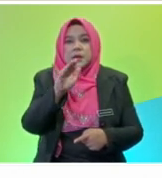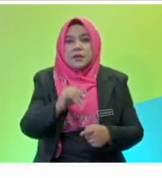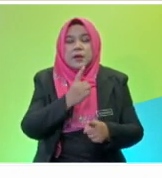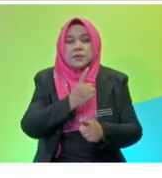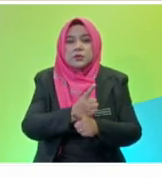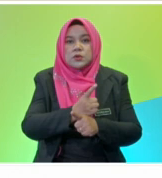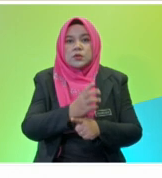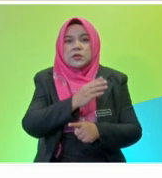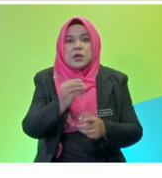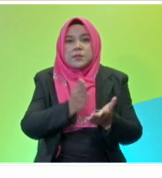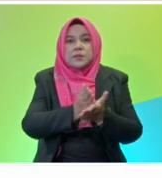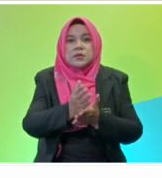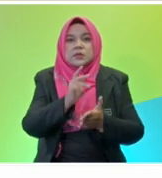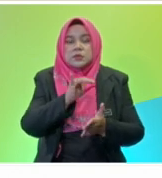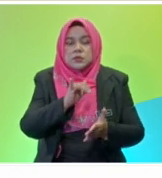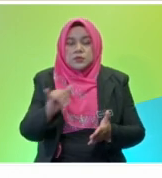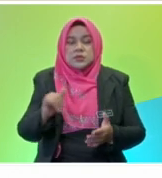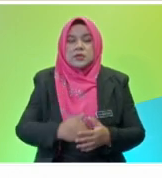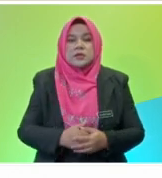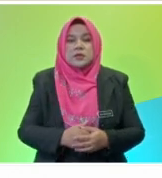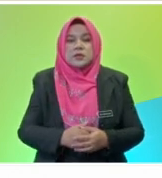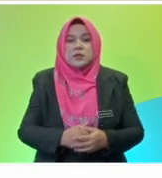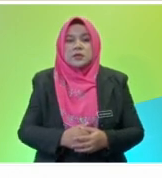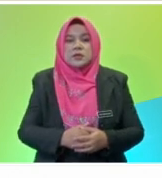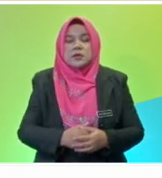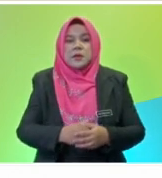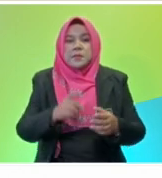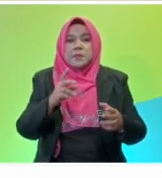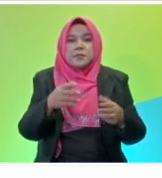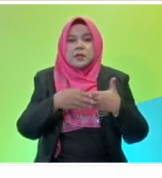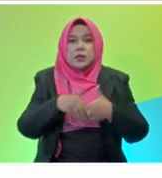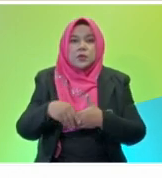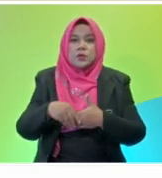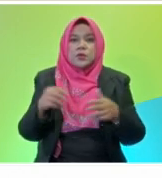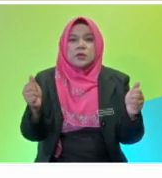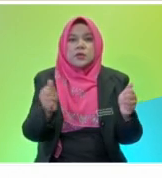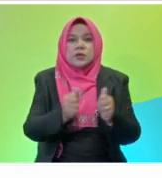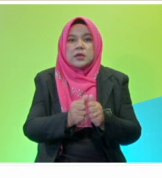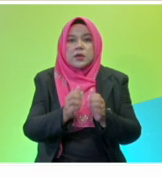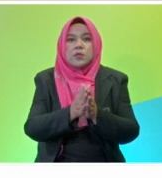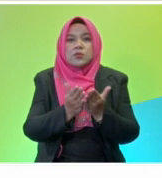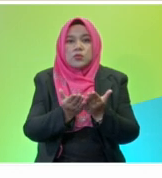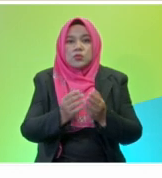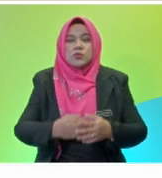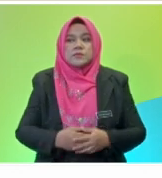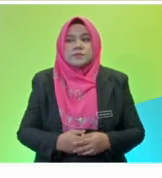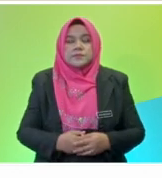ekosistem maksudnya benda itu berpadukan buku ataupun skor yang saya bagilah oke